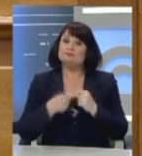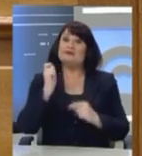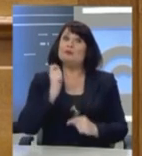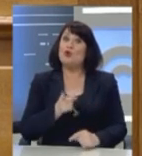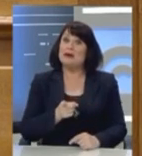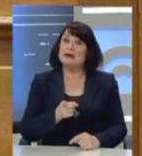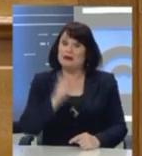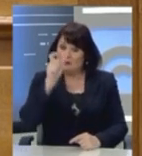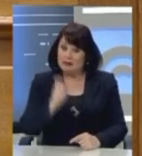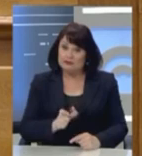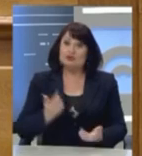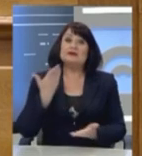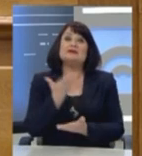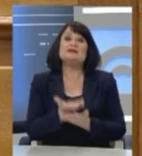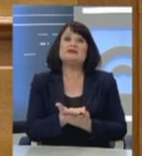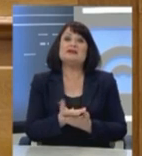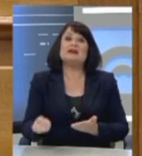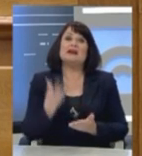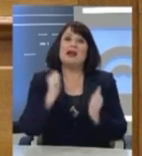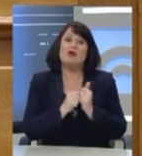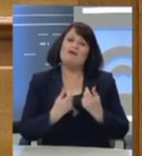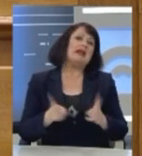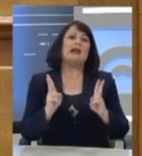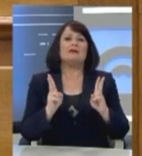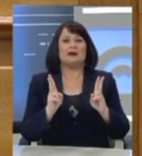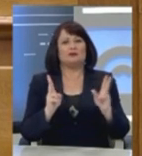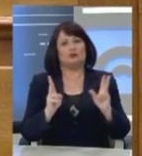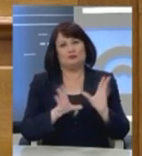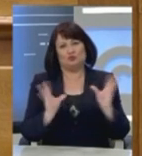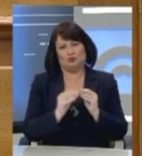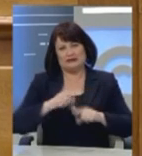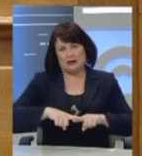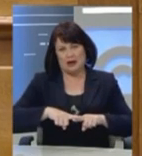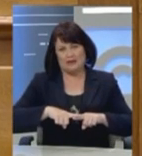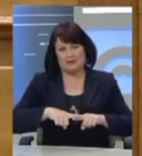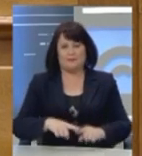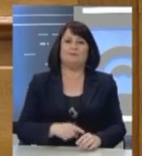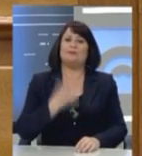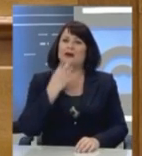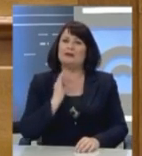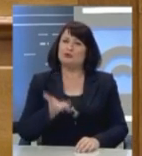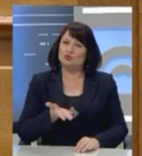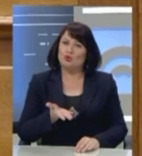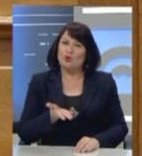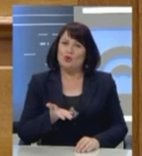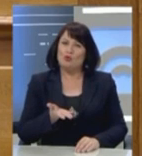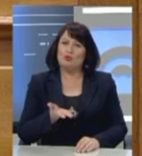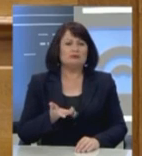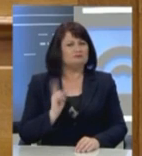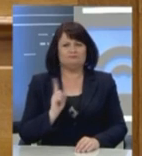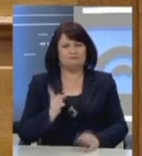βασικός εισηγητής του πολιτικού νεοφιλελευθερισμού στην Ελλάδα. Γι' αυτό δεν θα